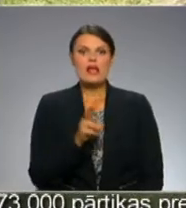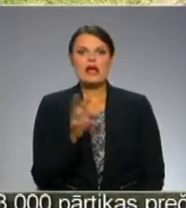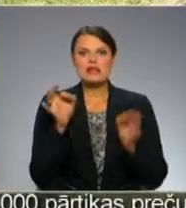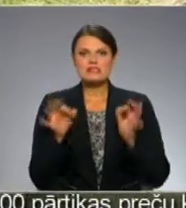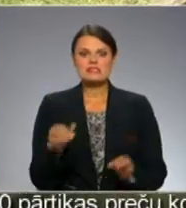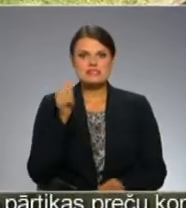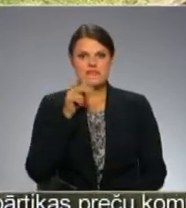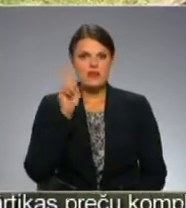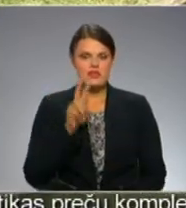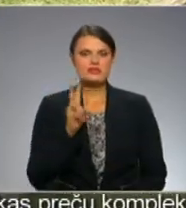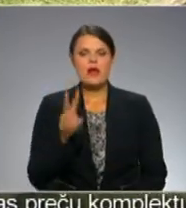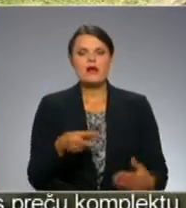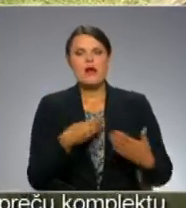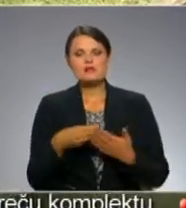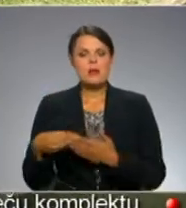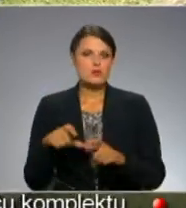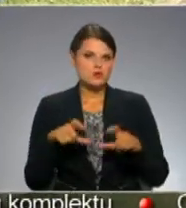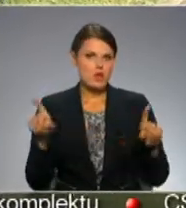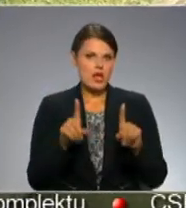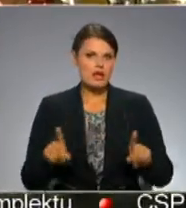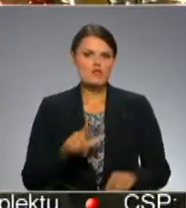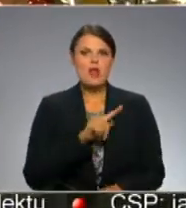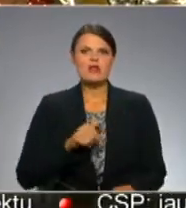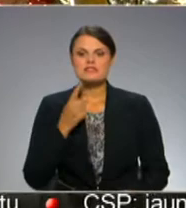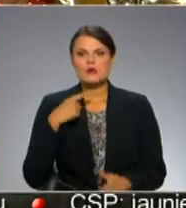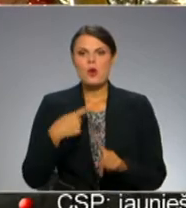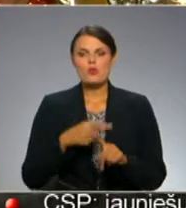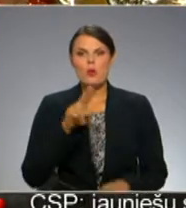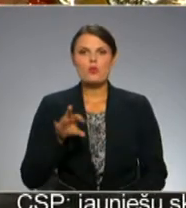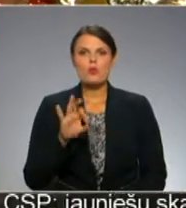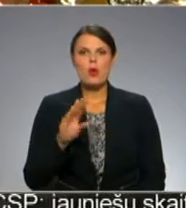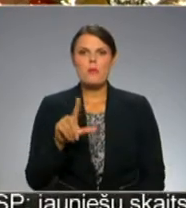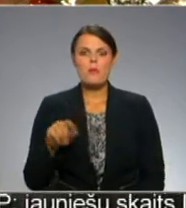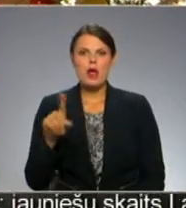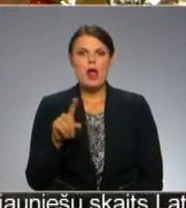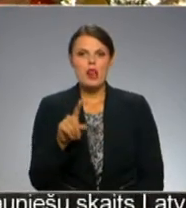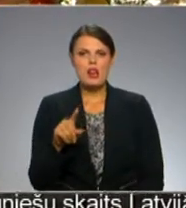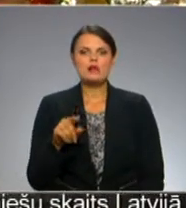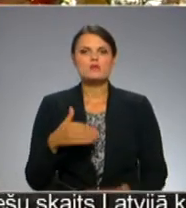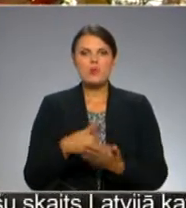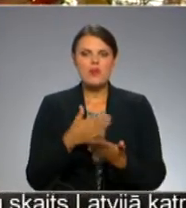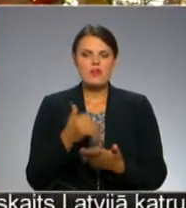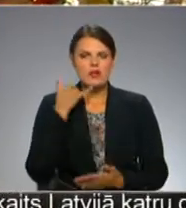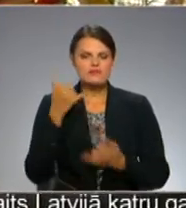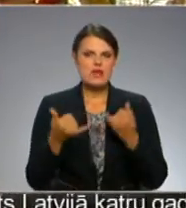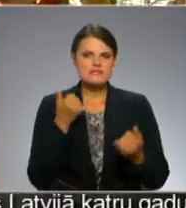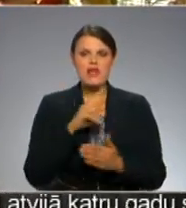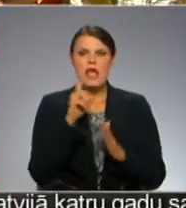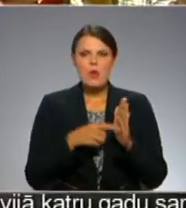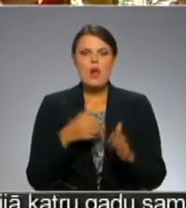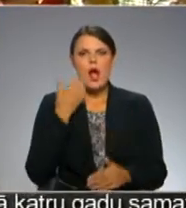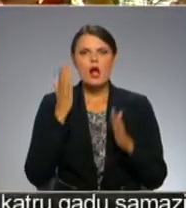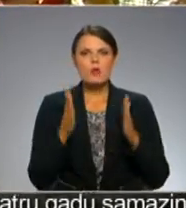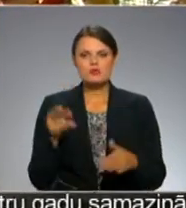vēl nezin, kā sagādāt skolas lietas. Latvijas sarkanā krusta dobels komitejā telefons ir tejubai pārkars no jautājumiem, kad